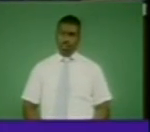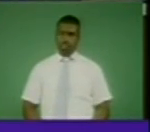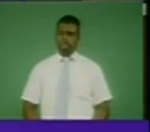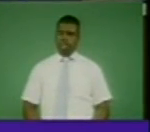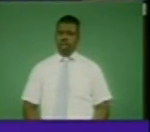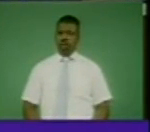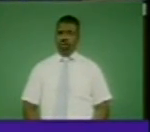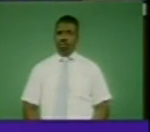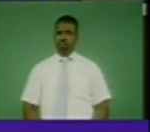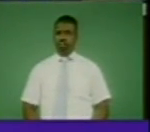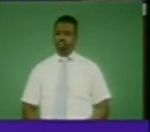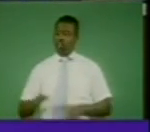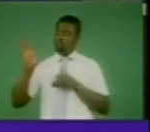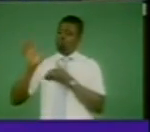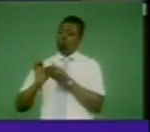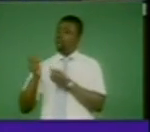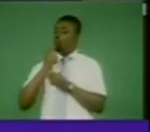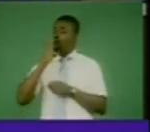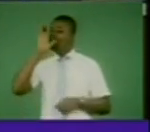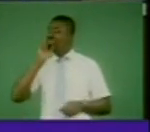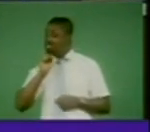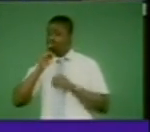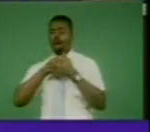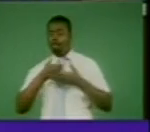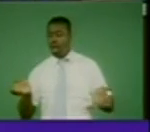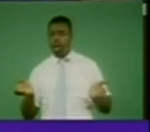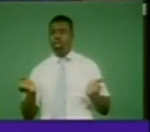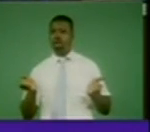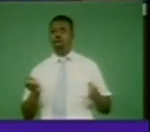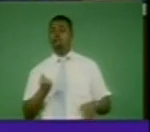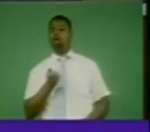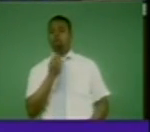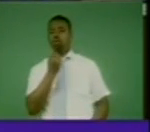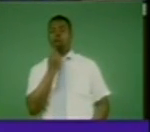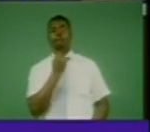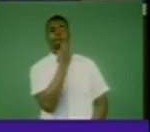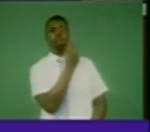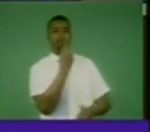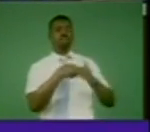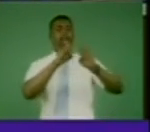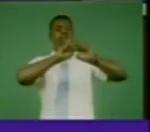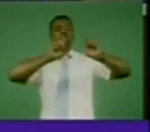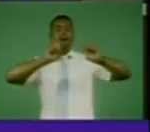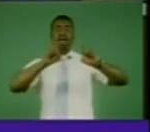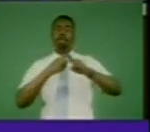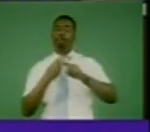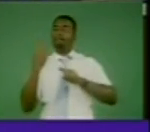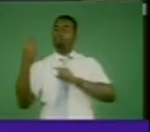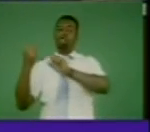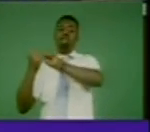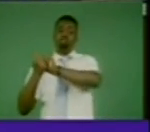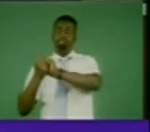moja. Jumla ya kura za siri hapana ni kura moja kwenye ibara ya 110